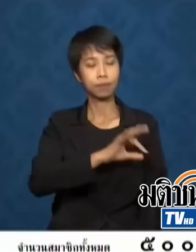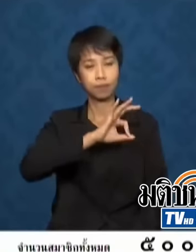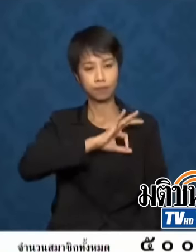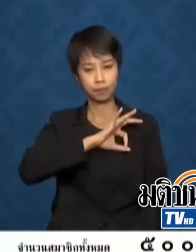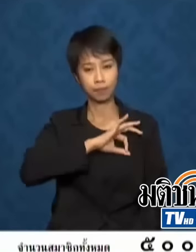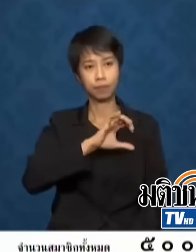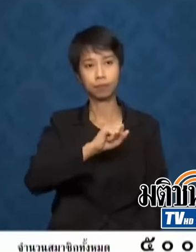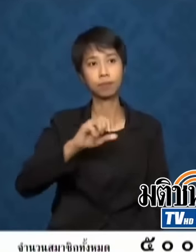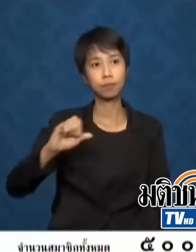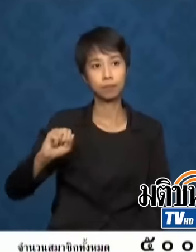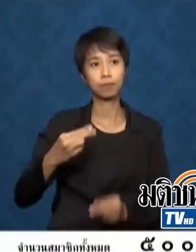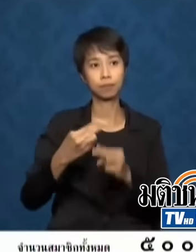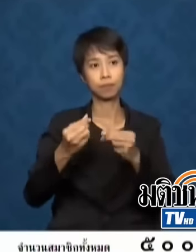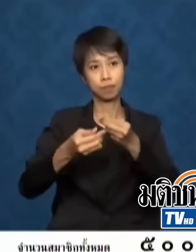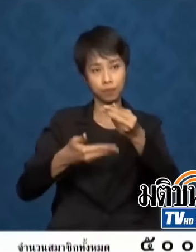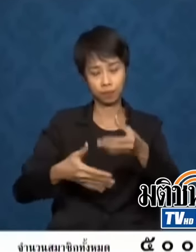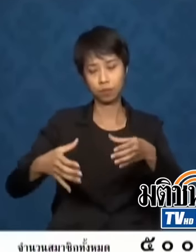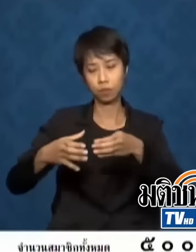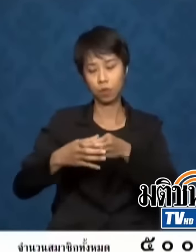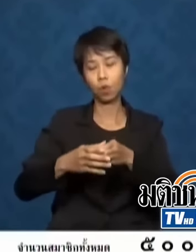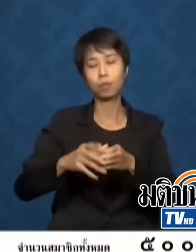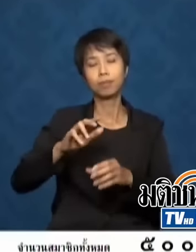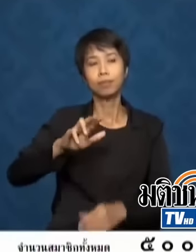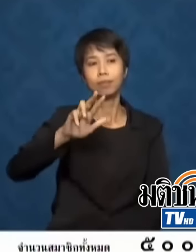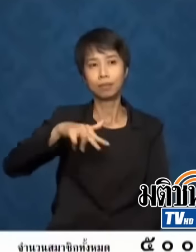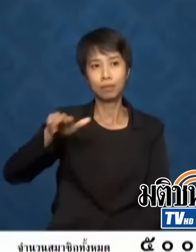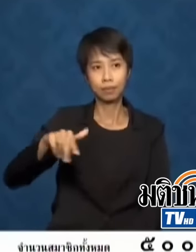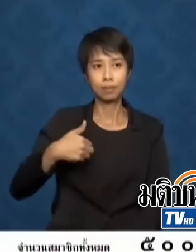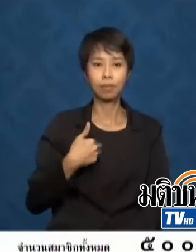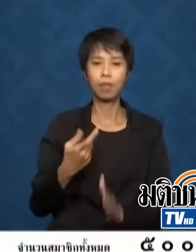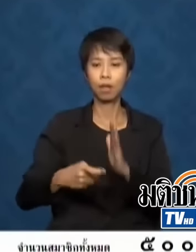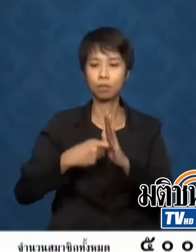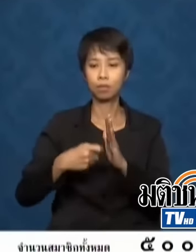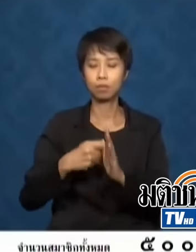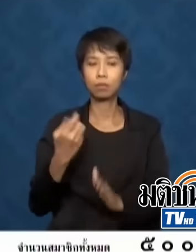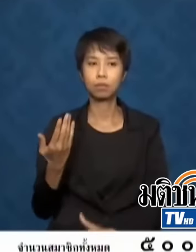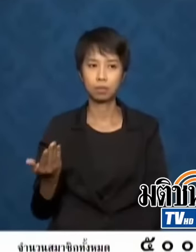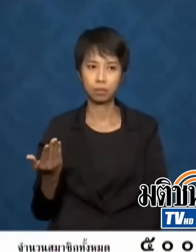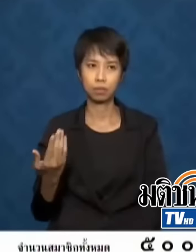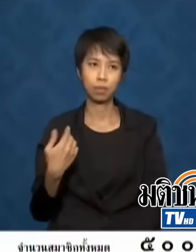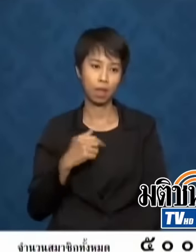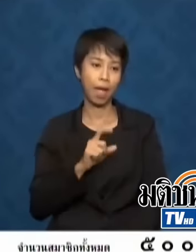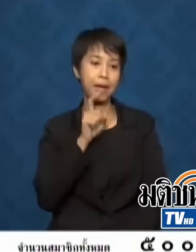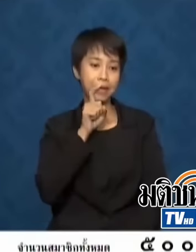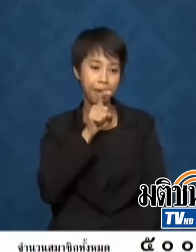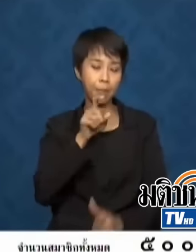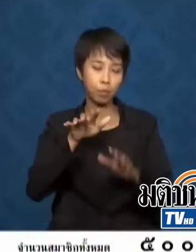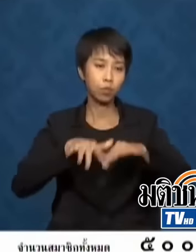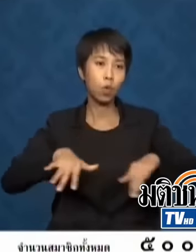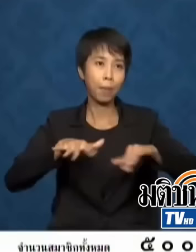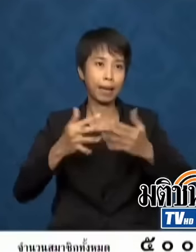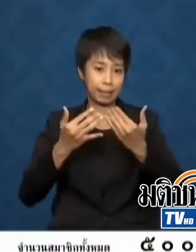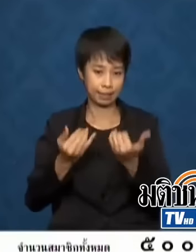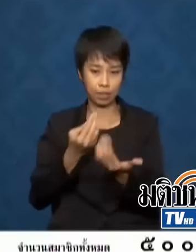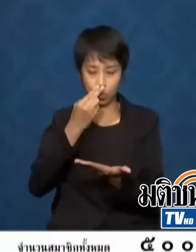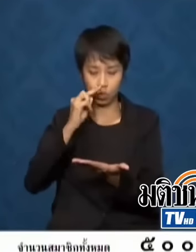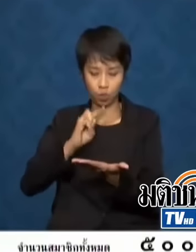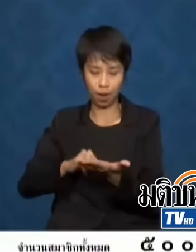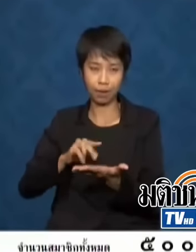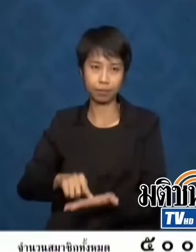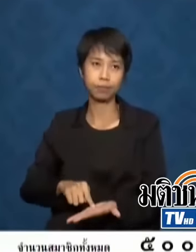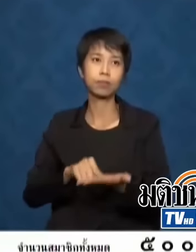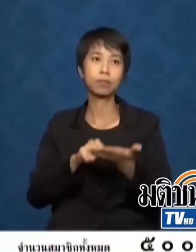ผู้แทนราษฎรแบบบัญชีรายชื่อพรรคเพื่อไทยนะคะด้วยสืบเนื่องจากท่านสมาชิกที่ตั้งกระทู้ทั่วไปได้เอาจดหมายหนังสือลง